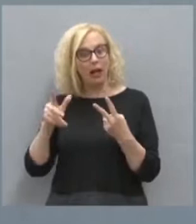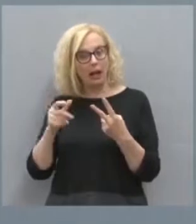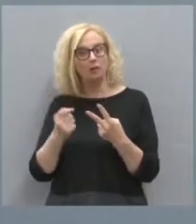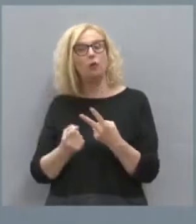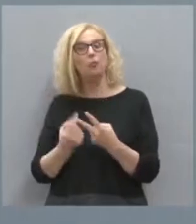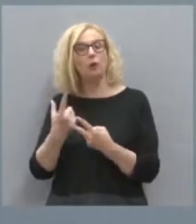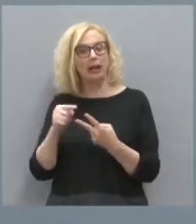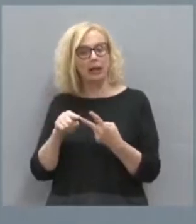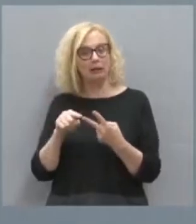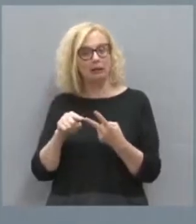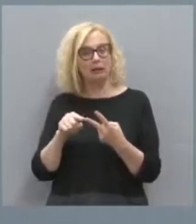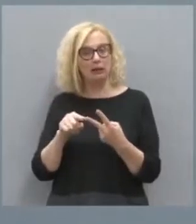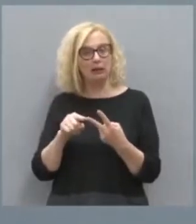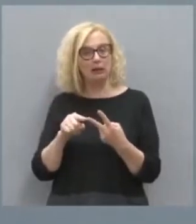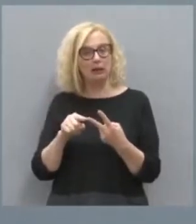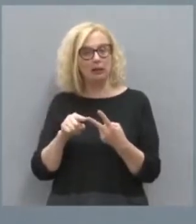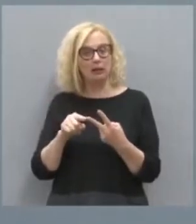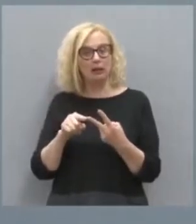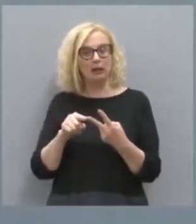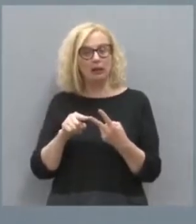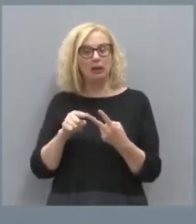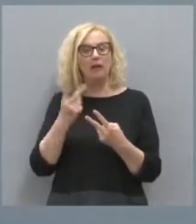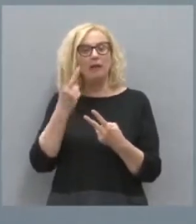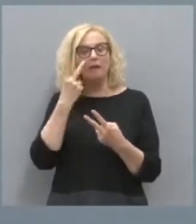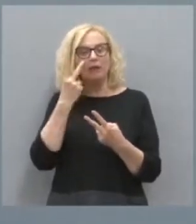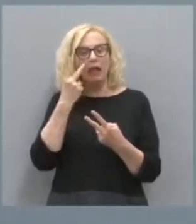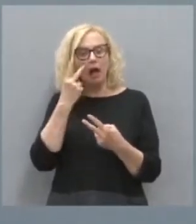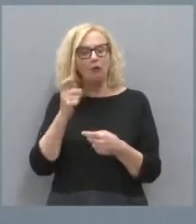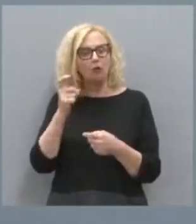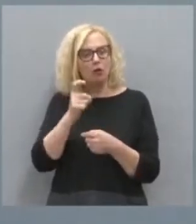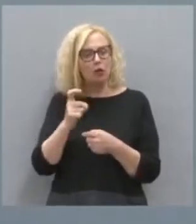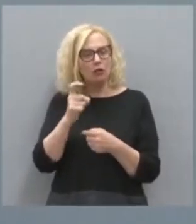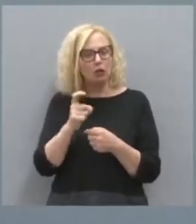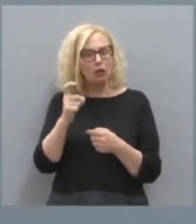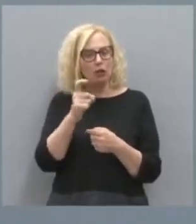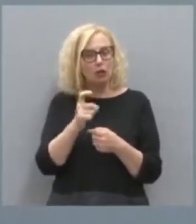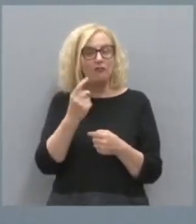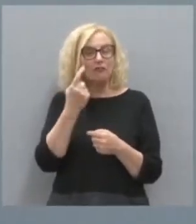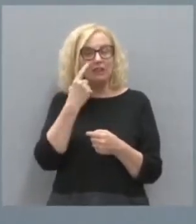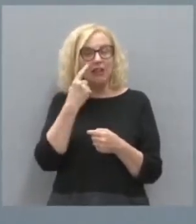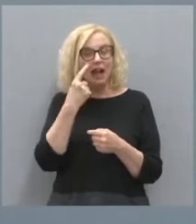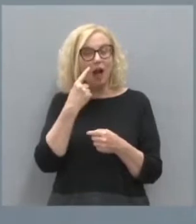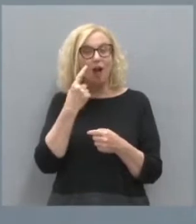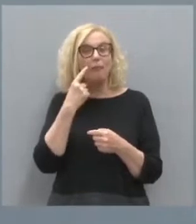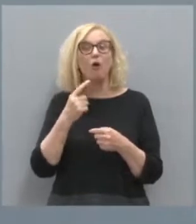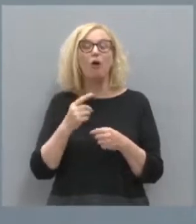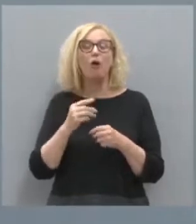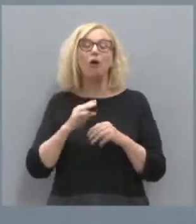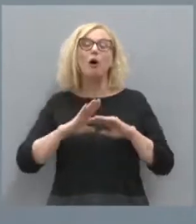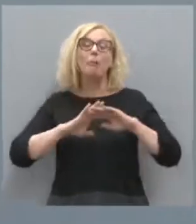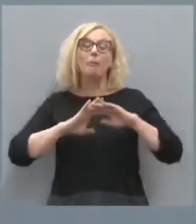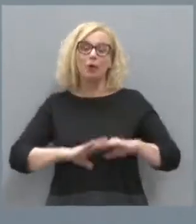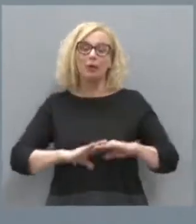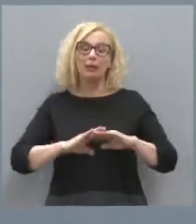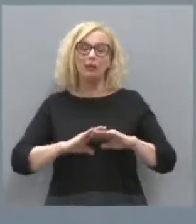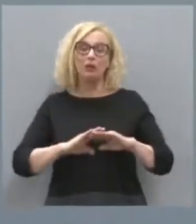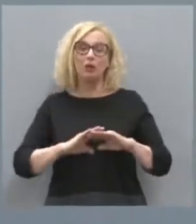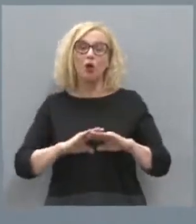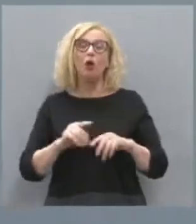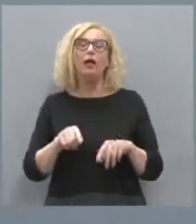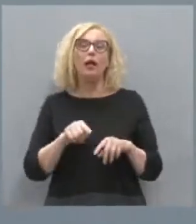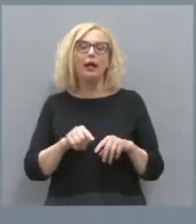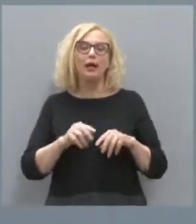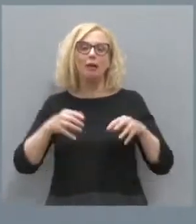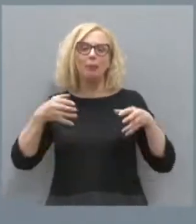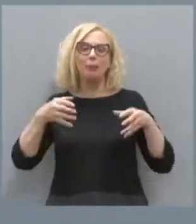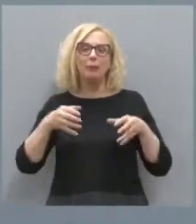mano che mano a mano che i giorni passano la protezione immunitaria diminuisce tant'è che ad oggi abbiamo